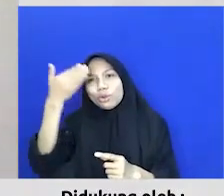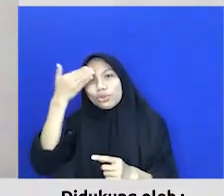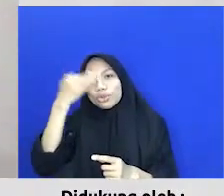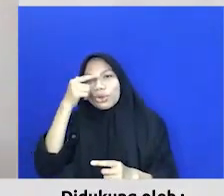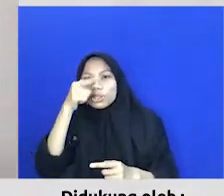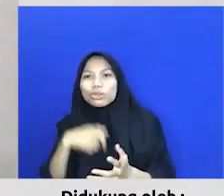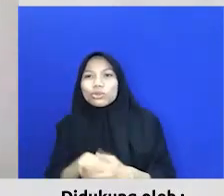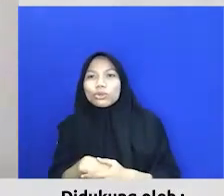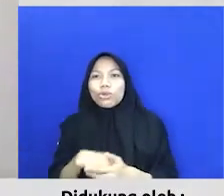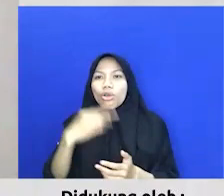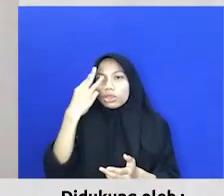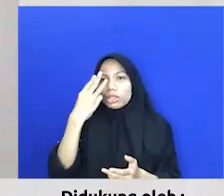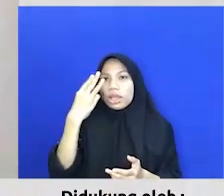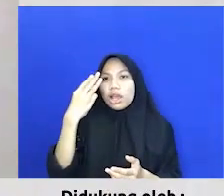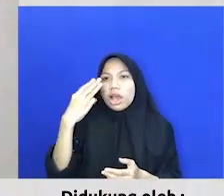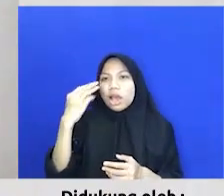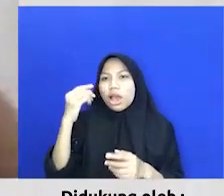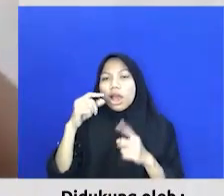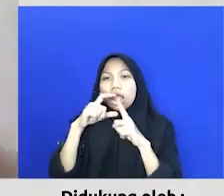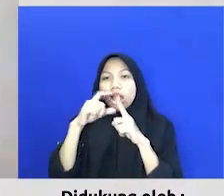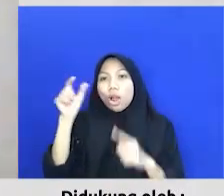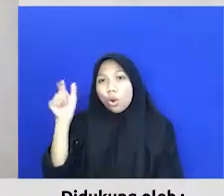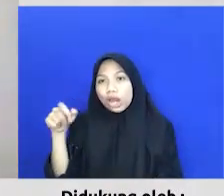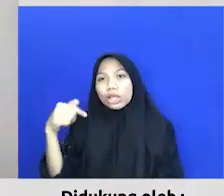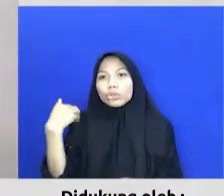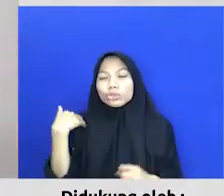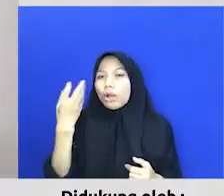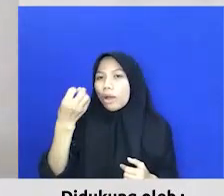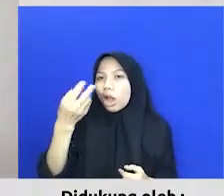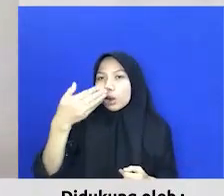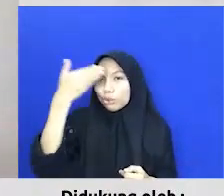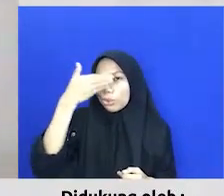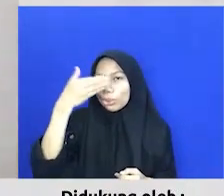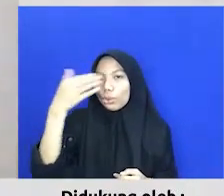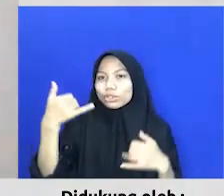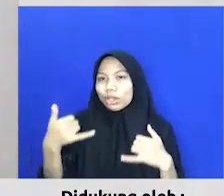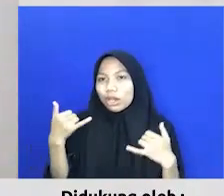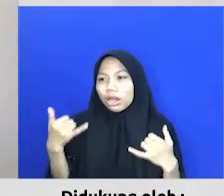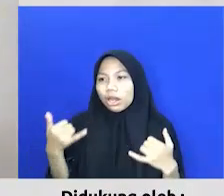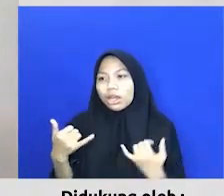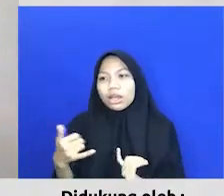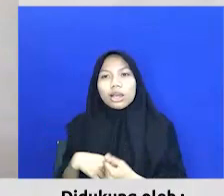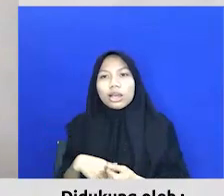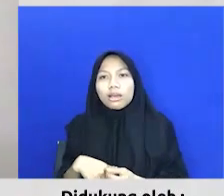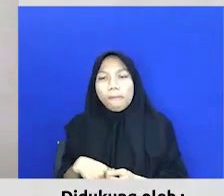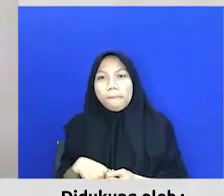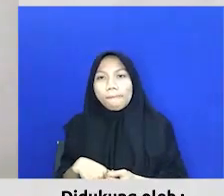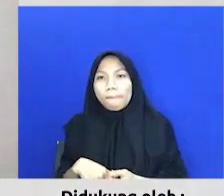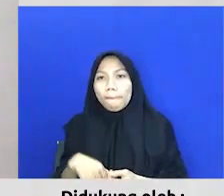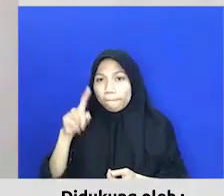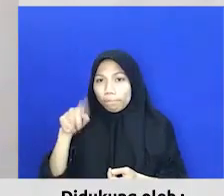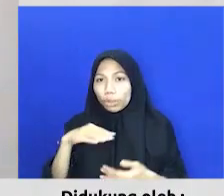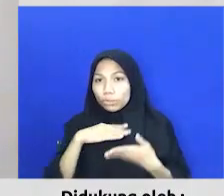yang paling menonjol dan betul-betul angkot menghantam saya adalah betapa visionernya Usmar Ismail dan